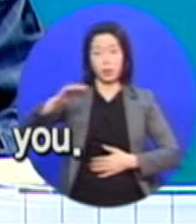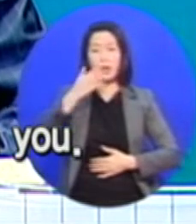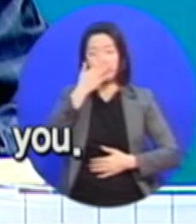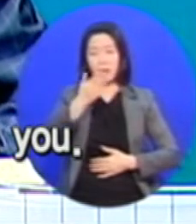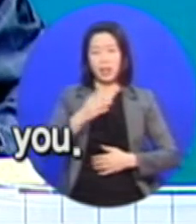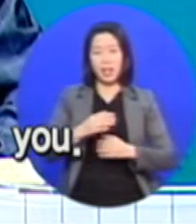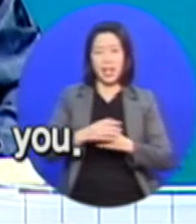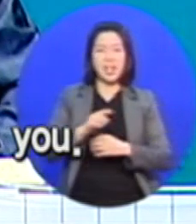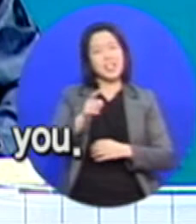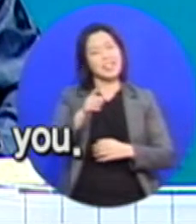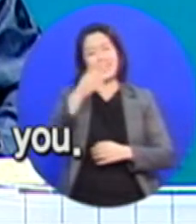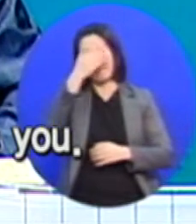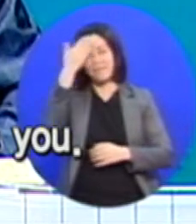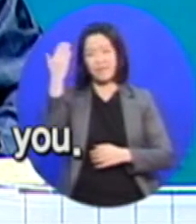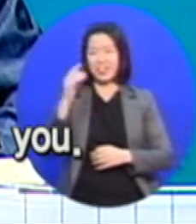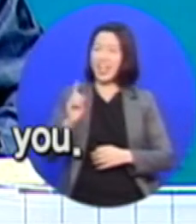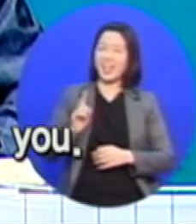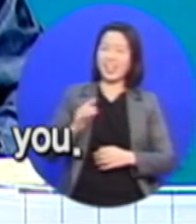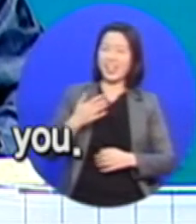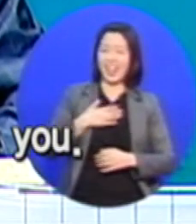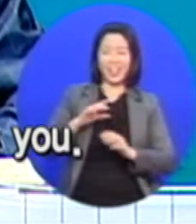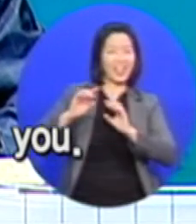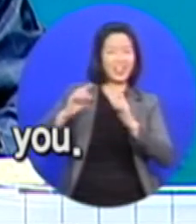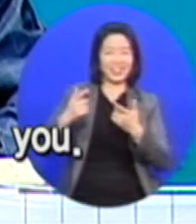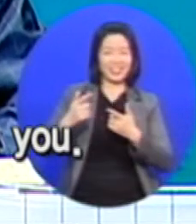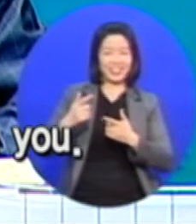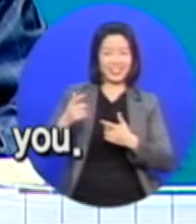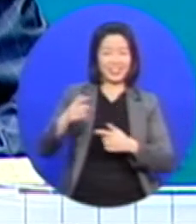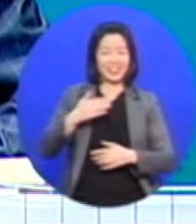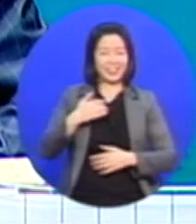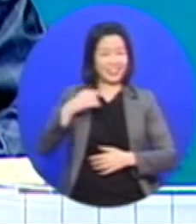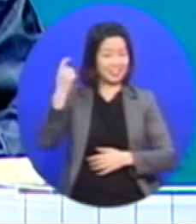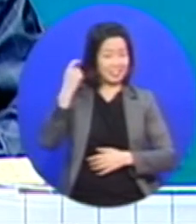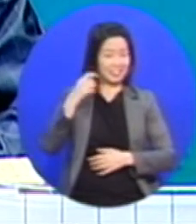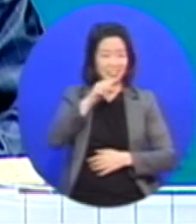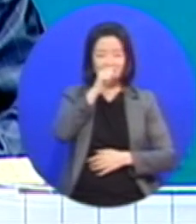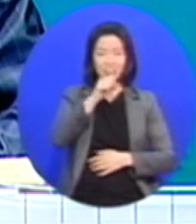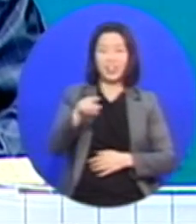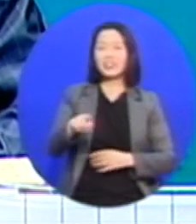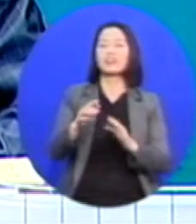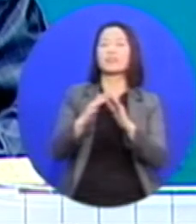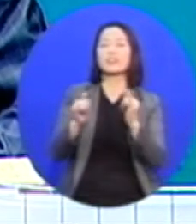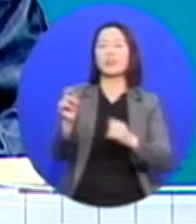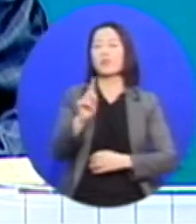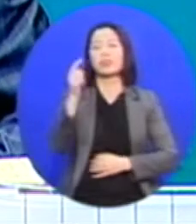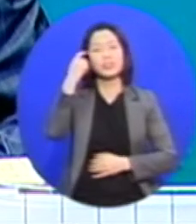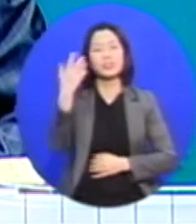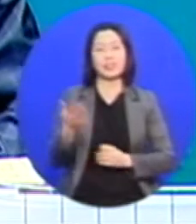앨 목사님 괜히 나 들으라고 하는 말이죠 그런 사람이 어딨어요